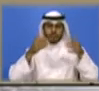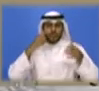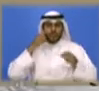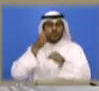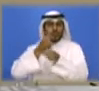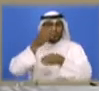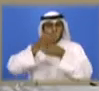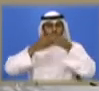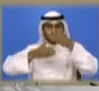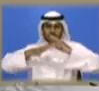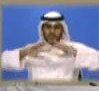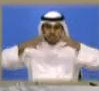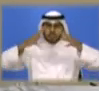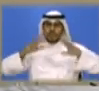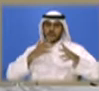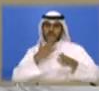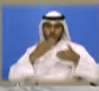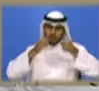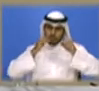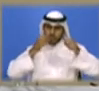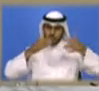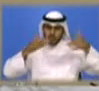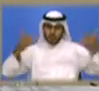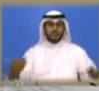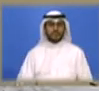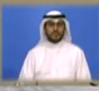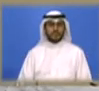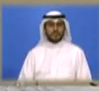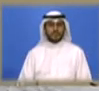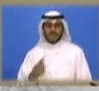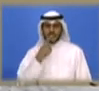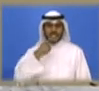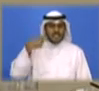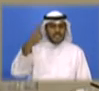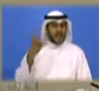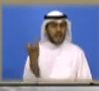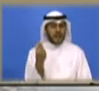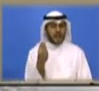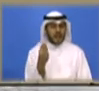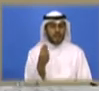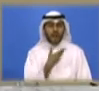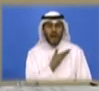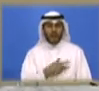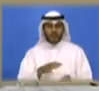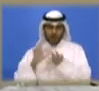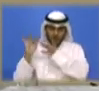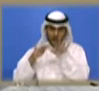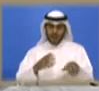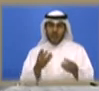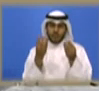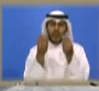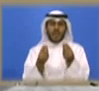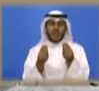القادم هي إبقاء التخفيض للعام القادم بما يخص جميع الحجاج